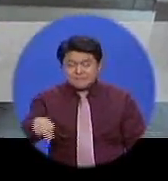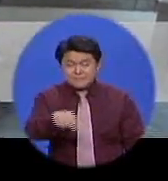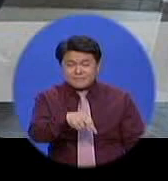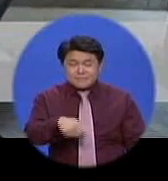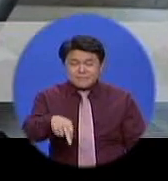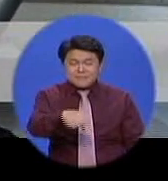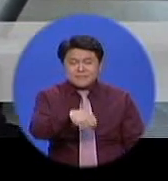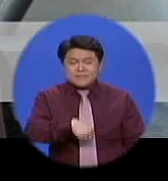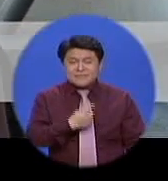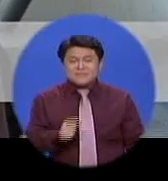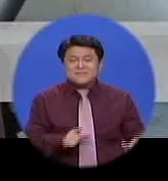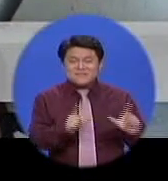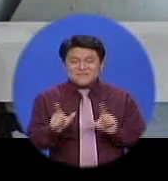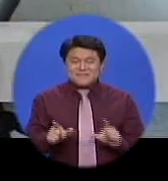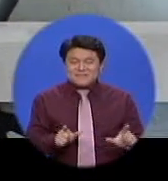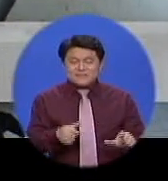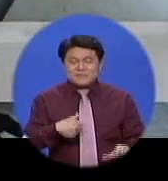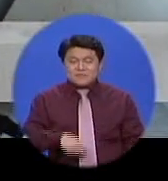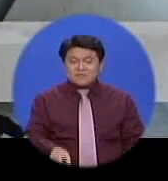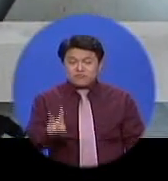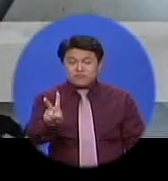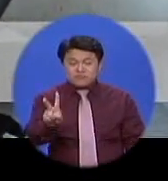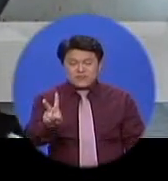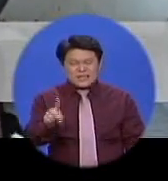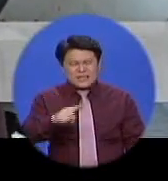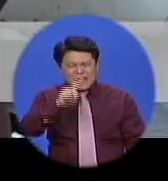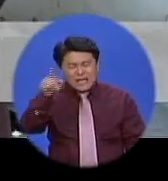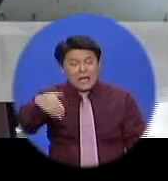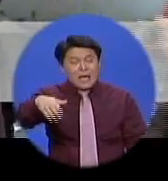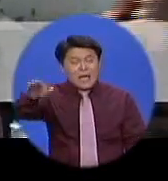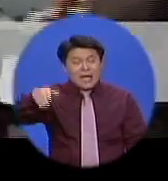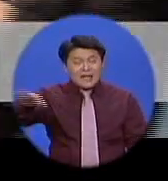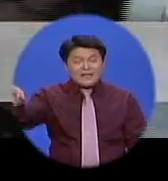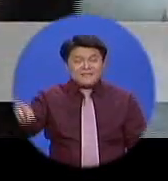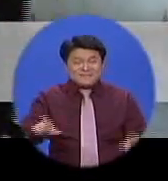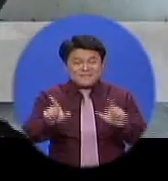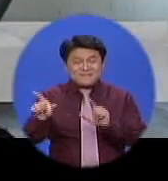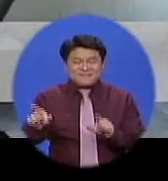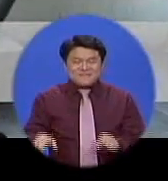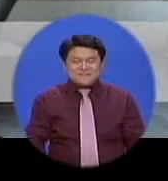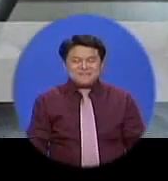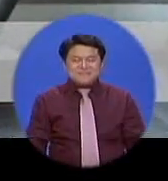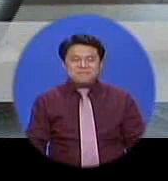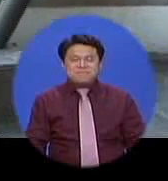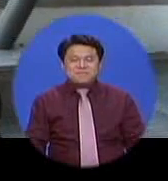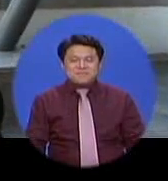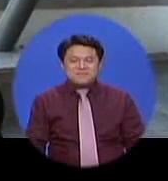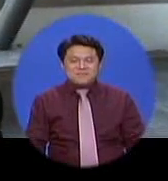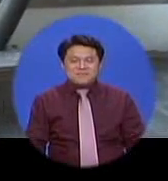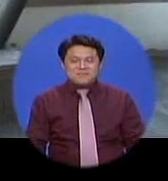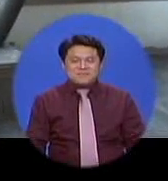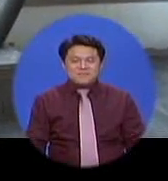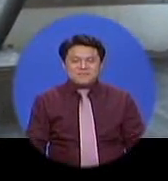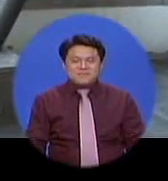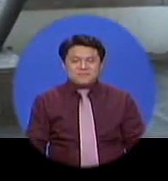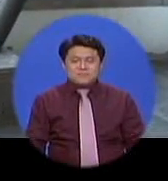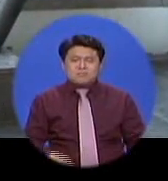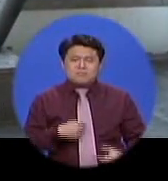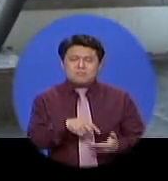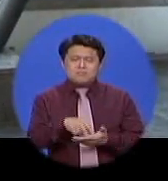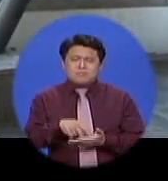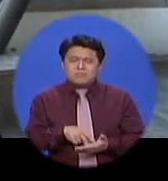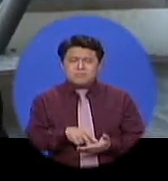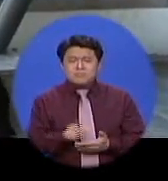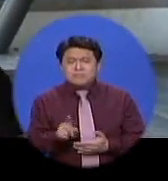생활을 하거든. 아들이 둘이 있는데 걔네들은 다 따로 나가서 살아요. 좀 외로우시지